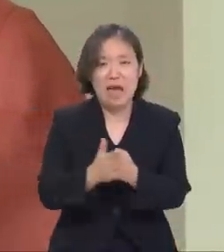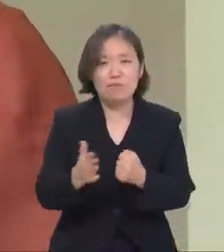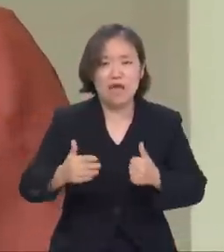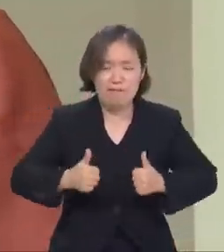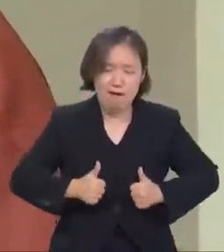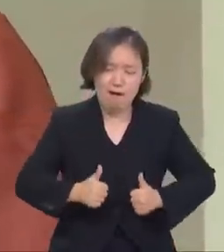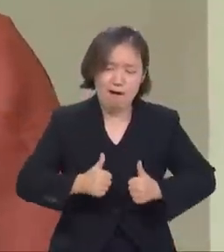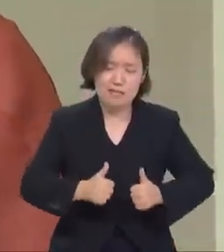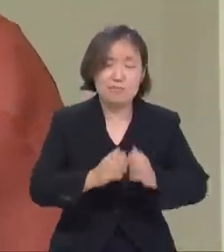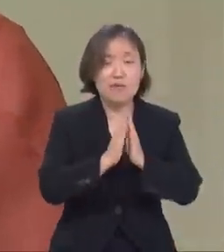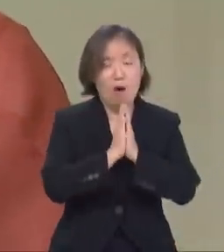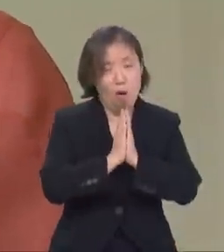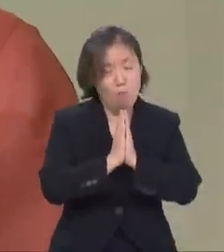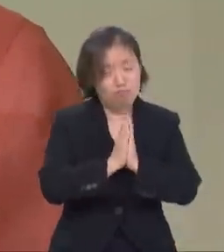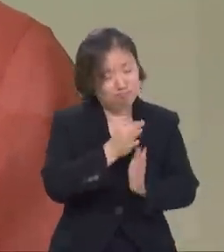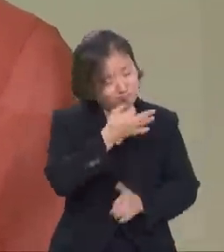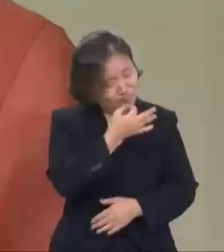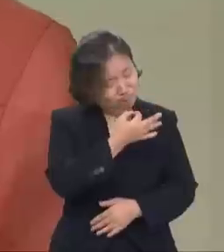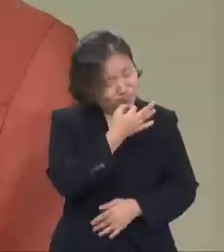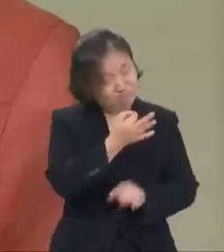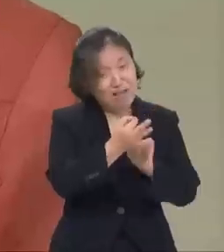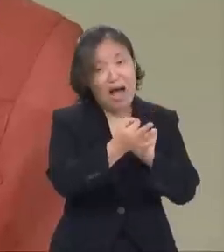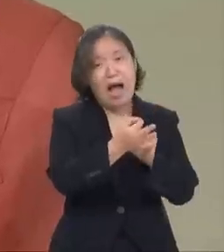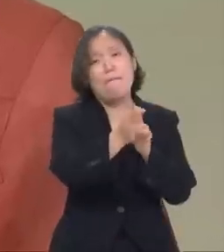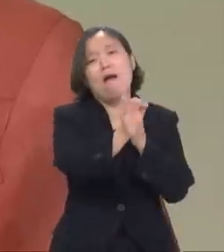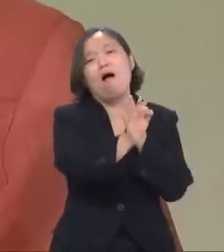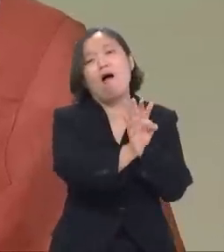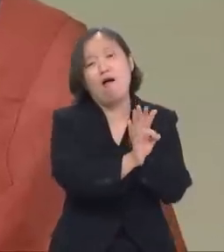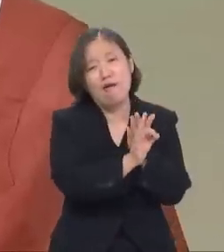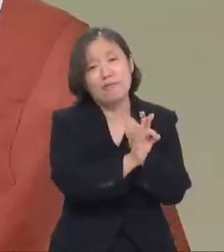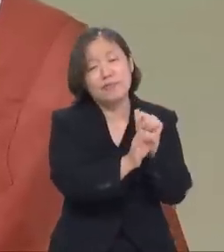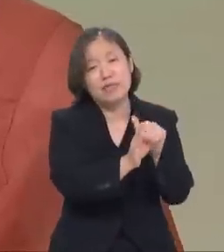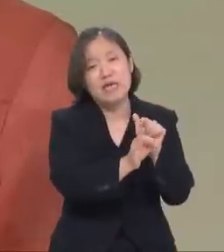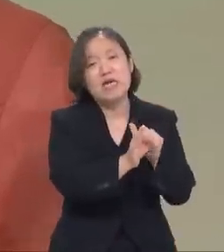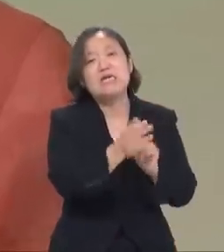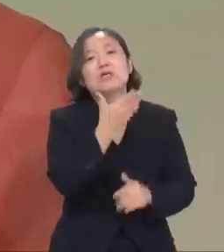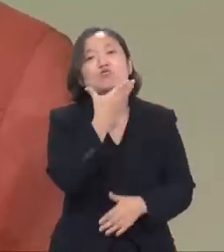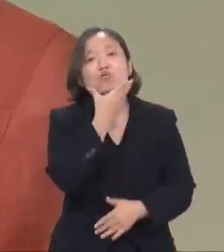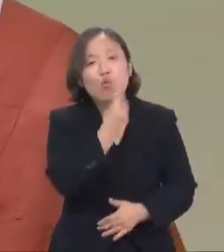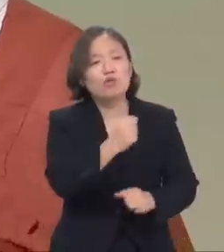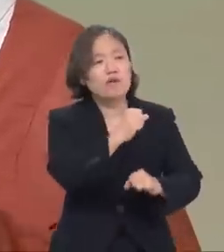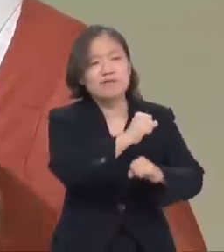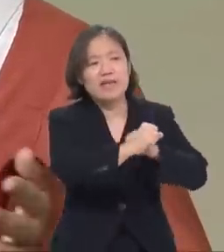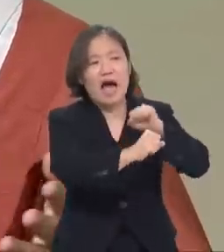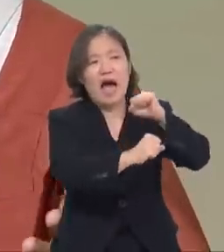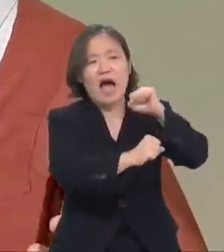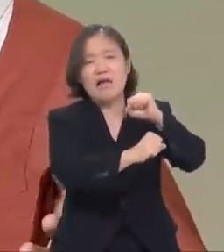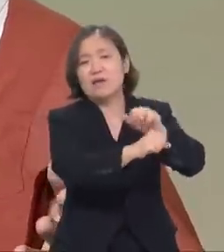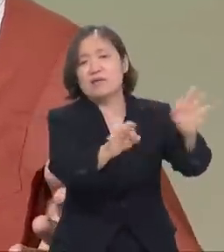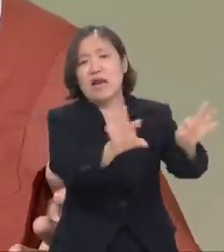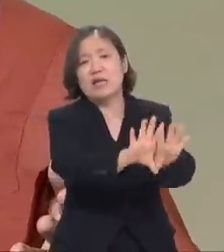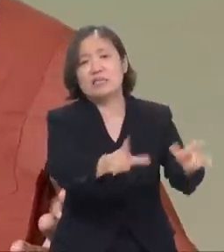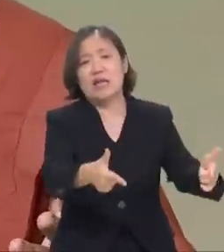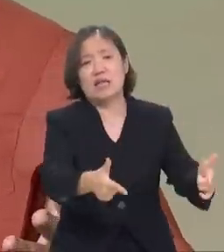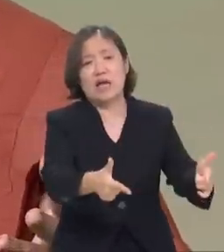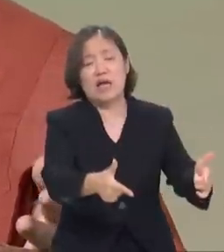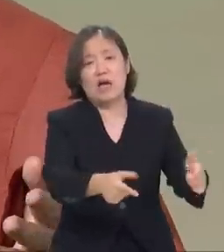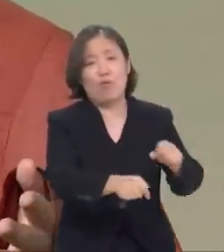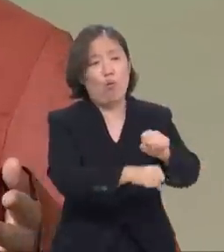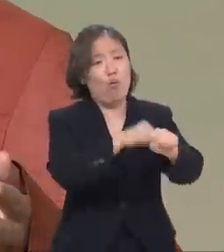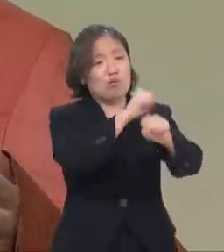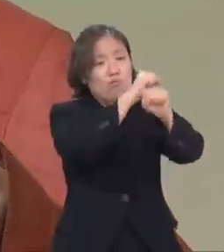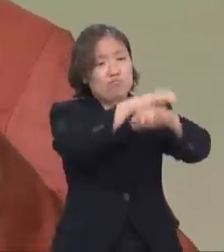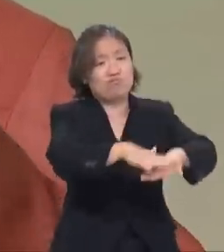염불하고 열심히 기도하며 절대 그 공덕은 허투로 사라지는게 아니다